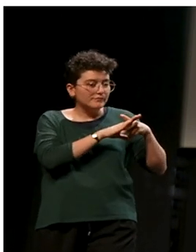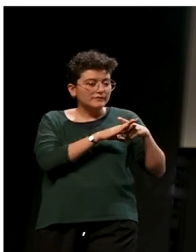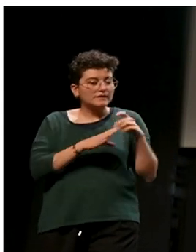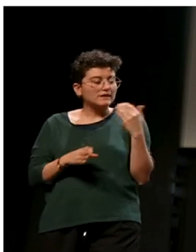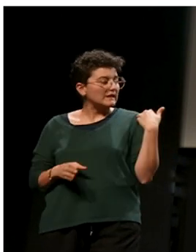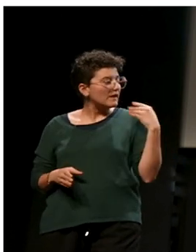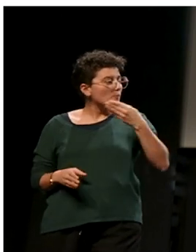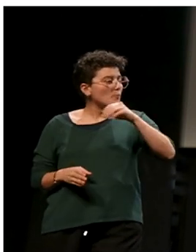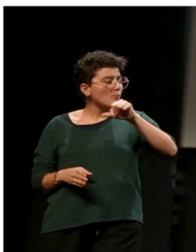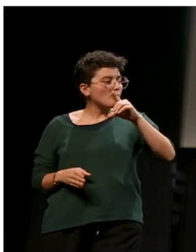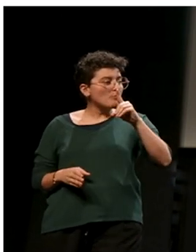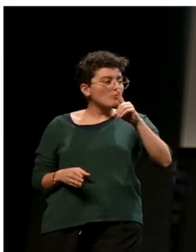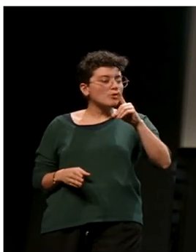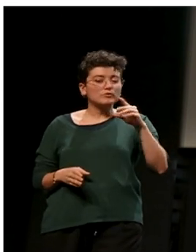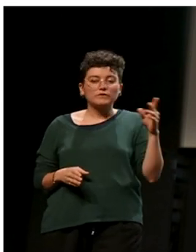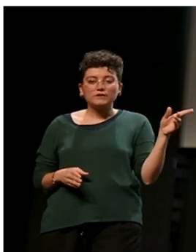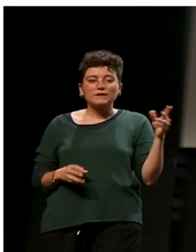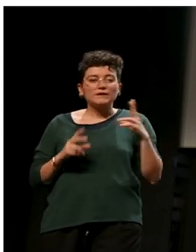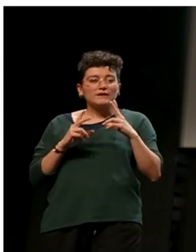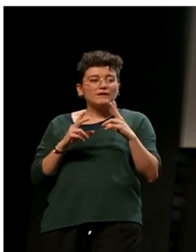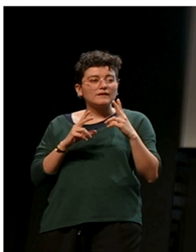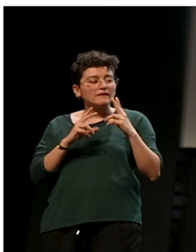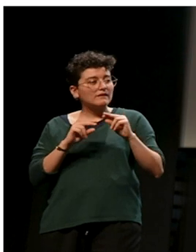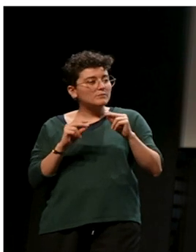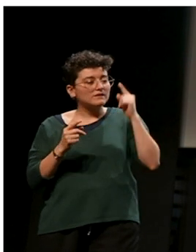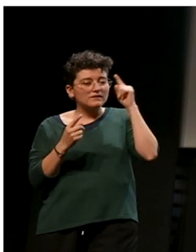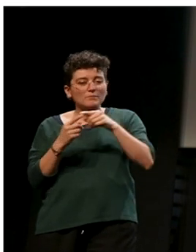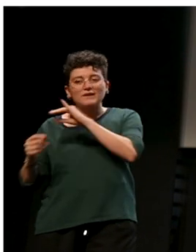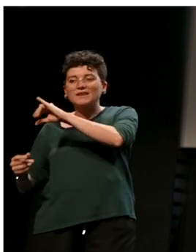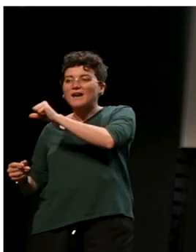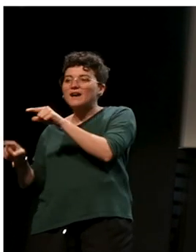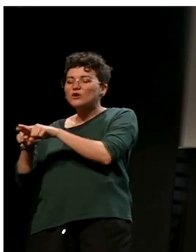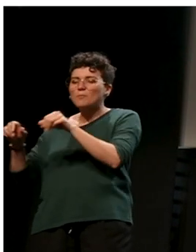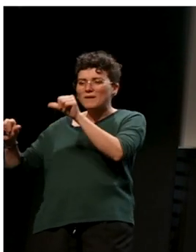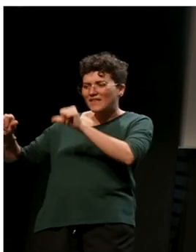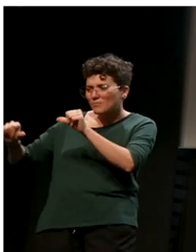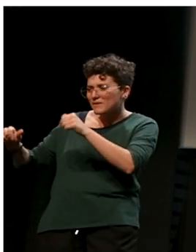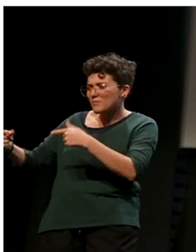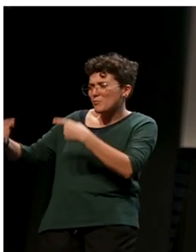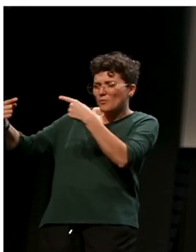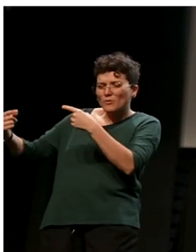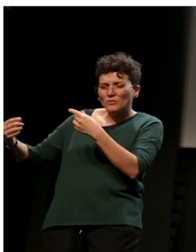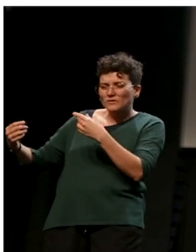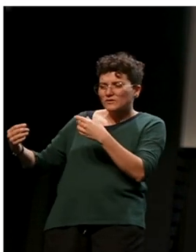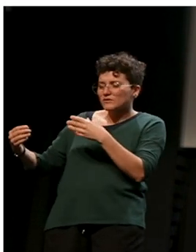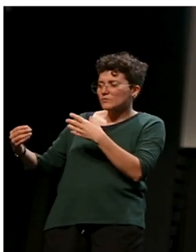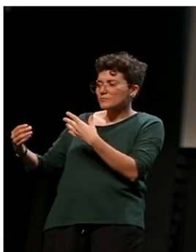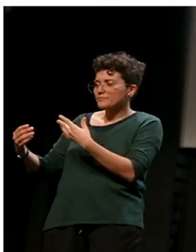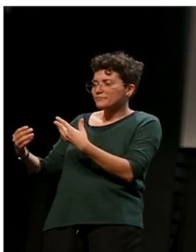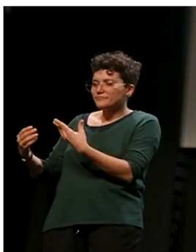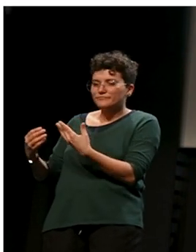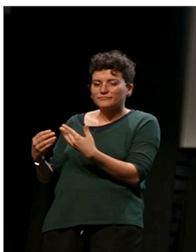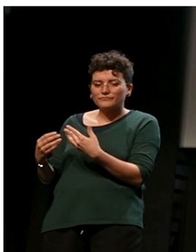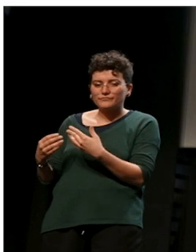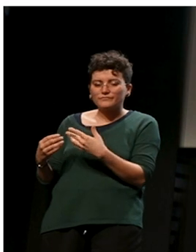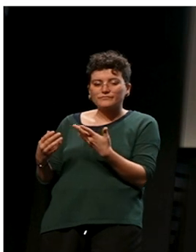l'IA d'ennemis ou en nous parlant de talents avortés, et je sens qu'il y a vraiment une peur, en fait, qu'il y a vraiment une peur au sein de cette